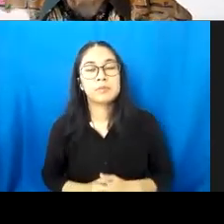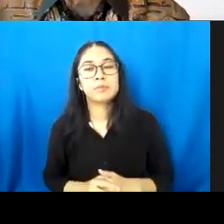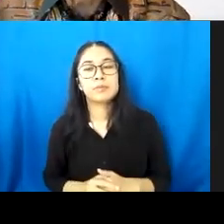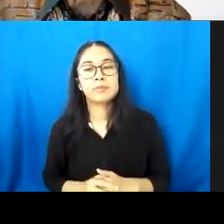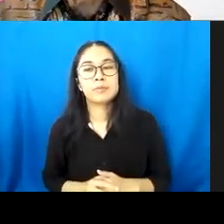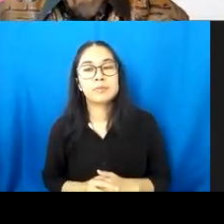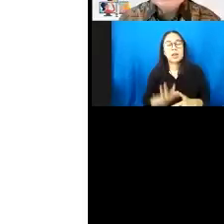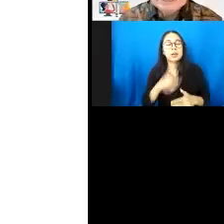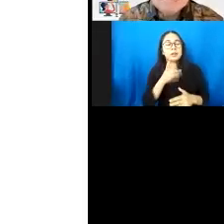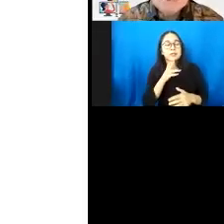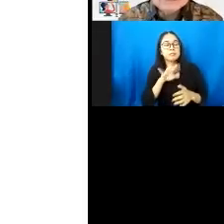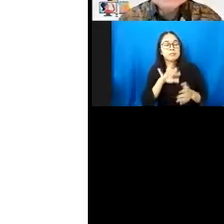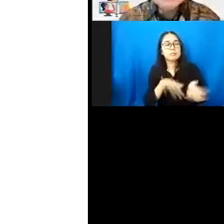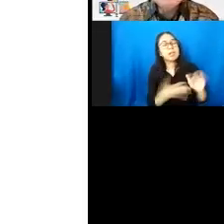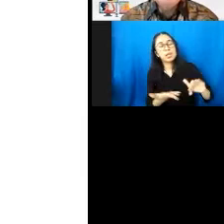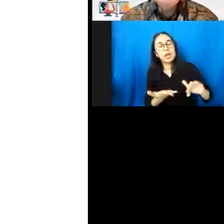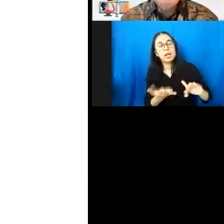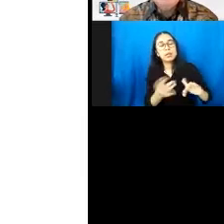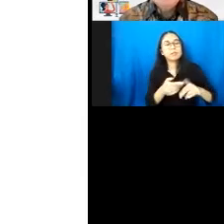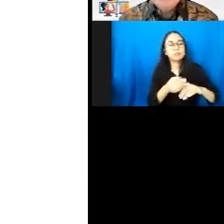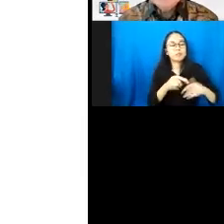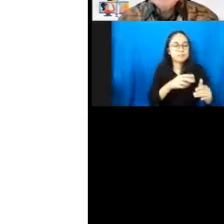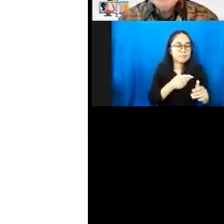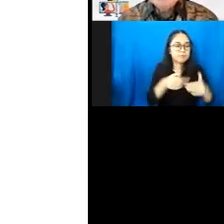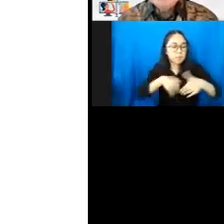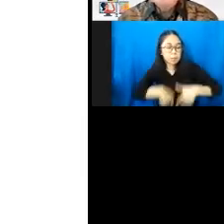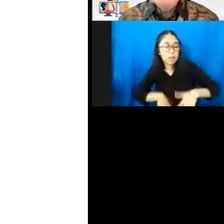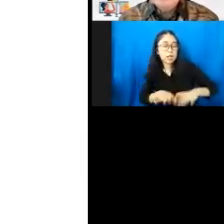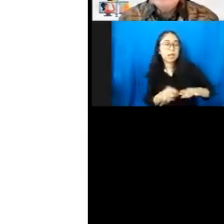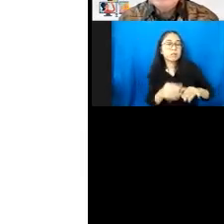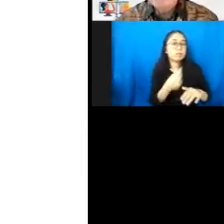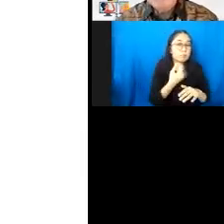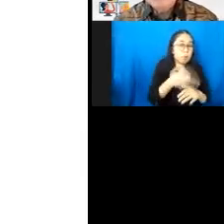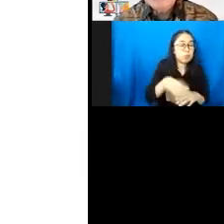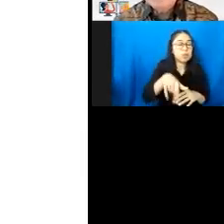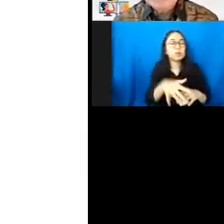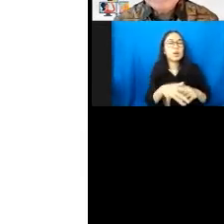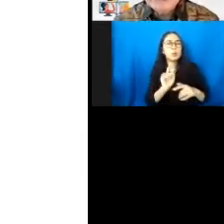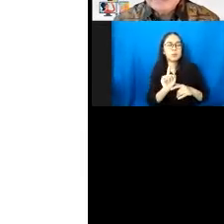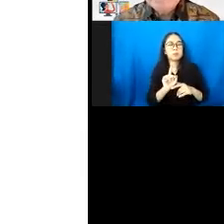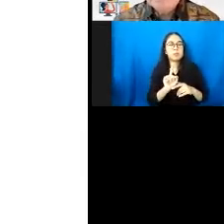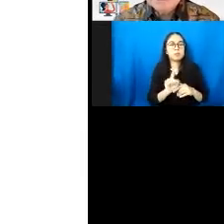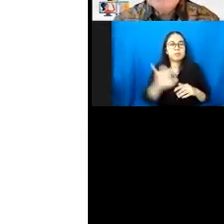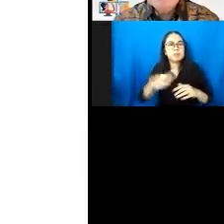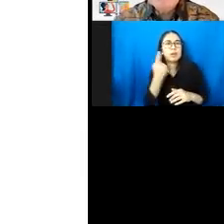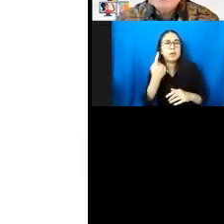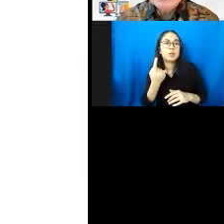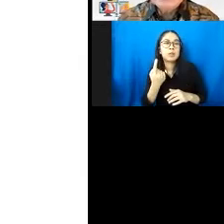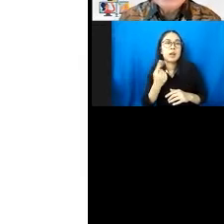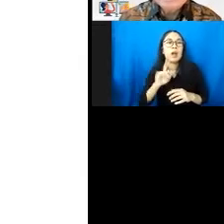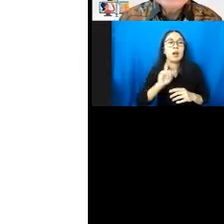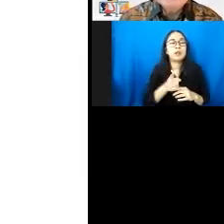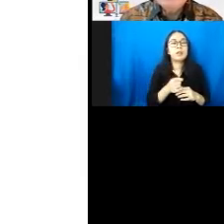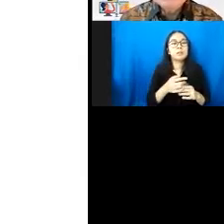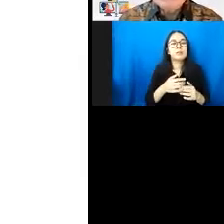agak memalukan untuk Indonesia, dan perlu kita serang bersama-sama, ini adalah karena sejak dari awal, mereka mempunyai berat badan